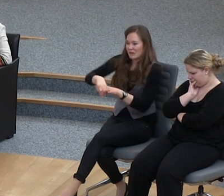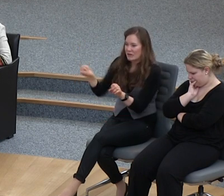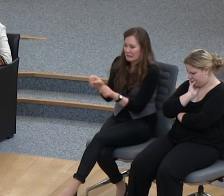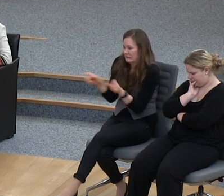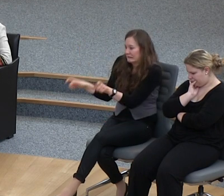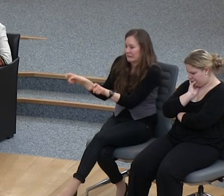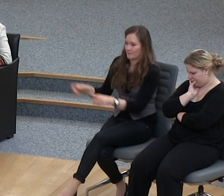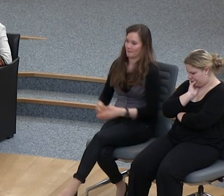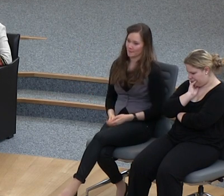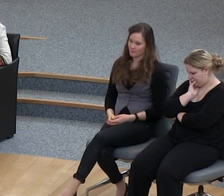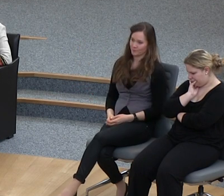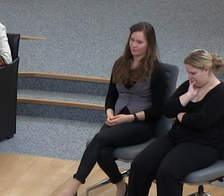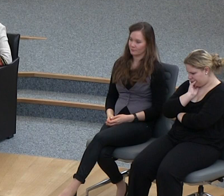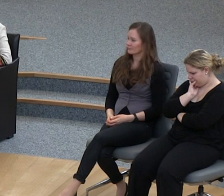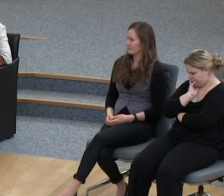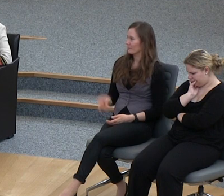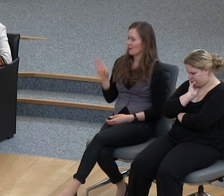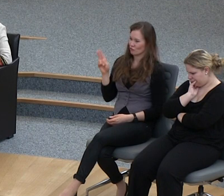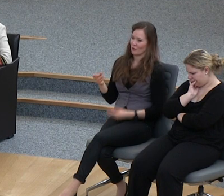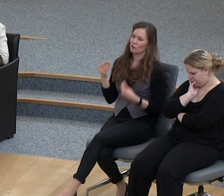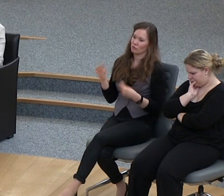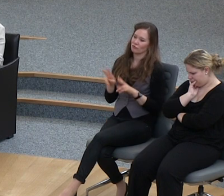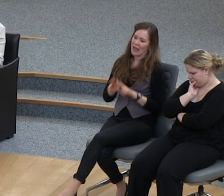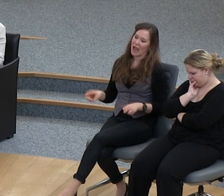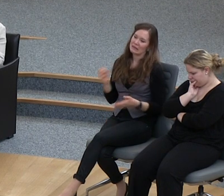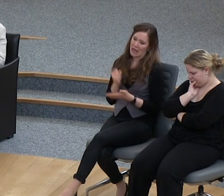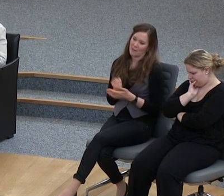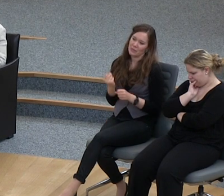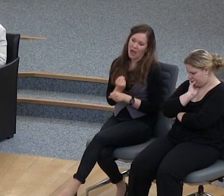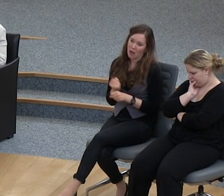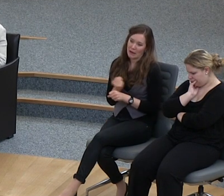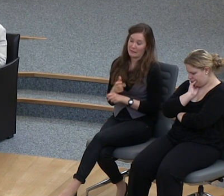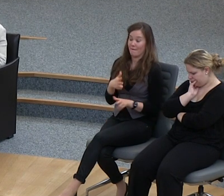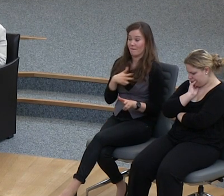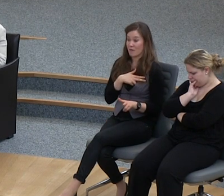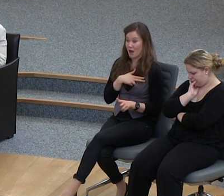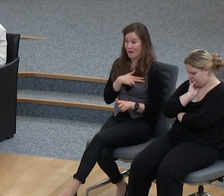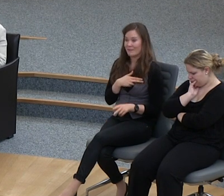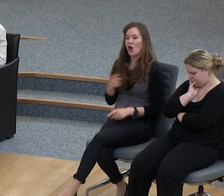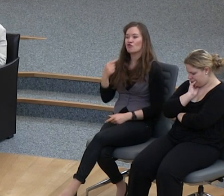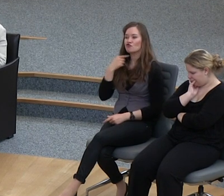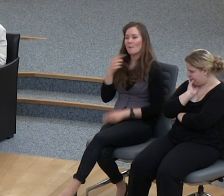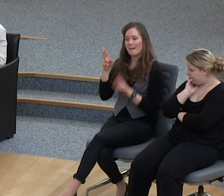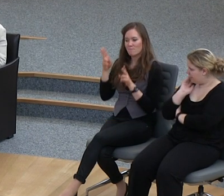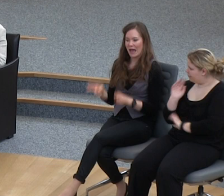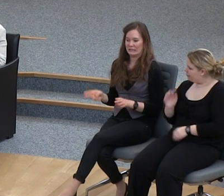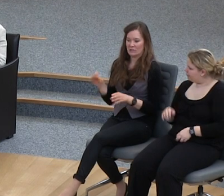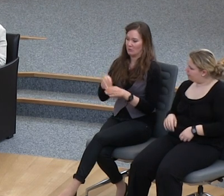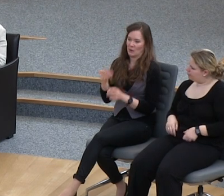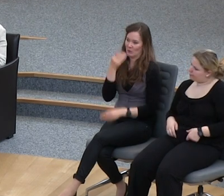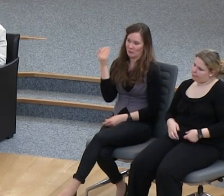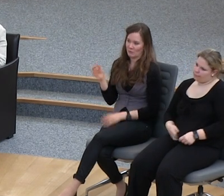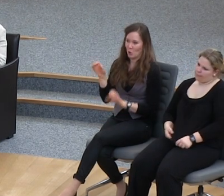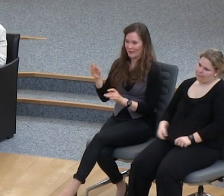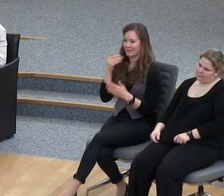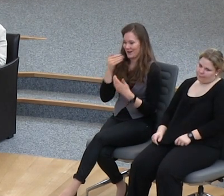Ja, meistens sind sie ehrenamtlich, genau, und nicht angegliedert als stimmberechtigte Mitglieder in den Gremien. Mhm.